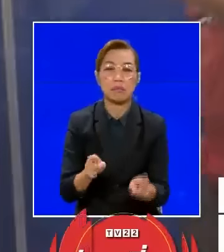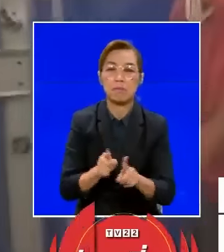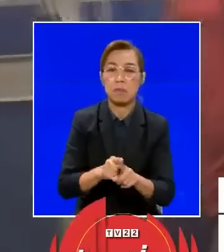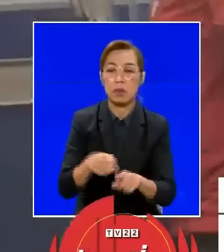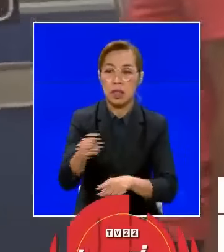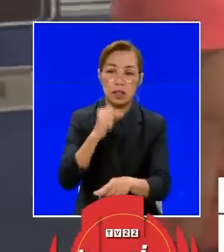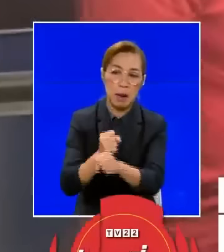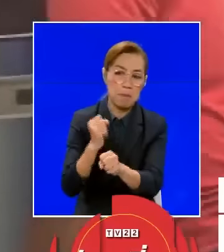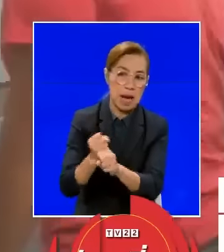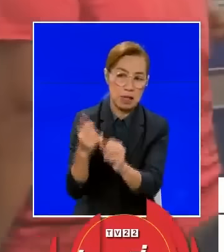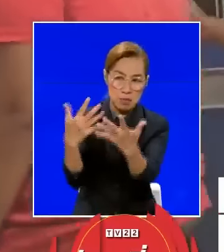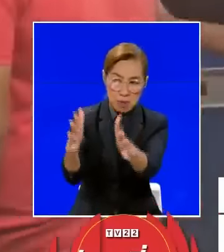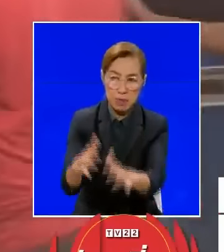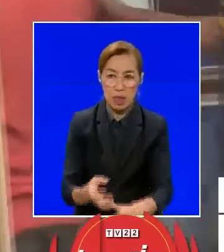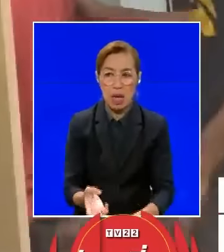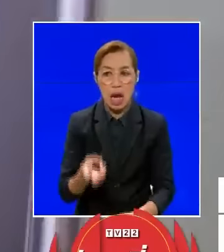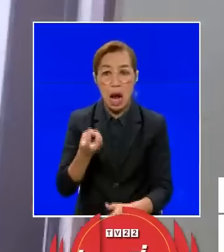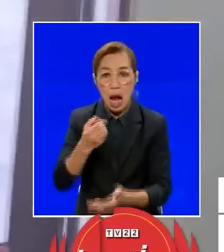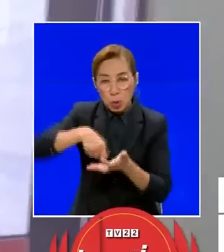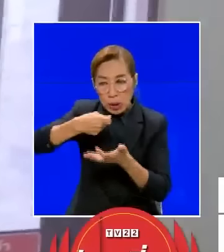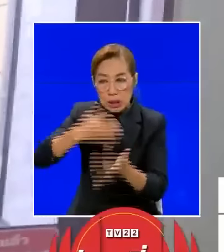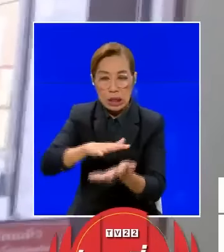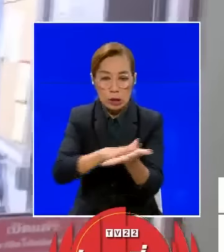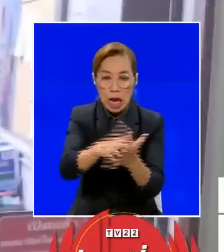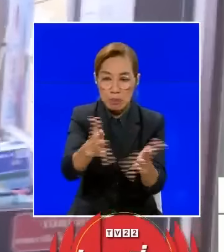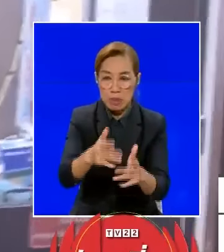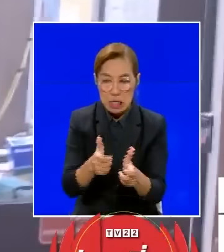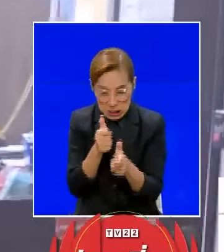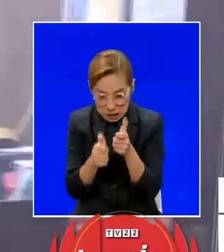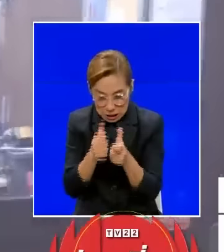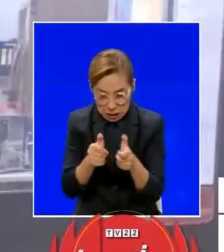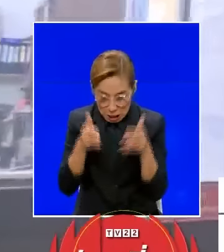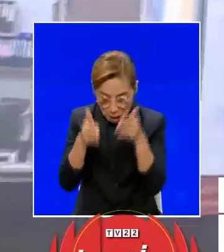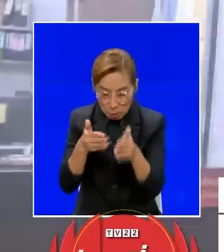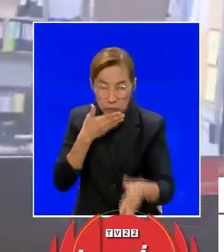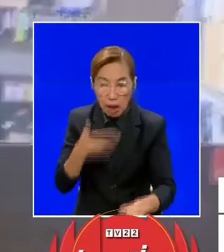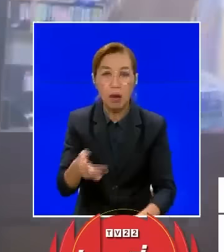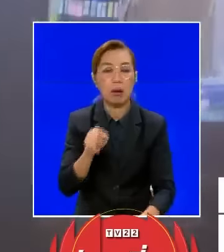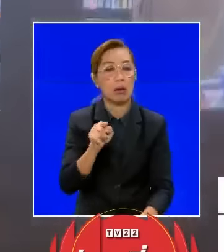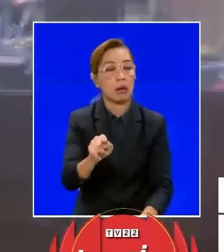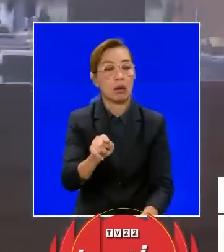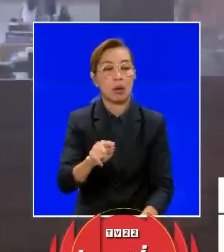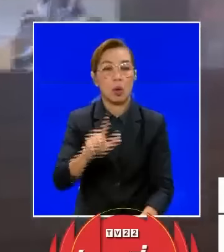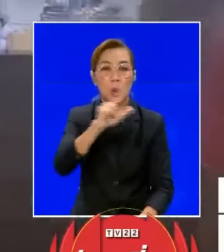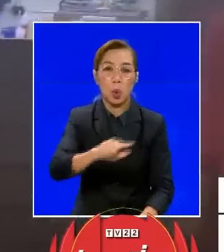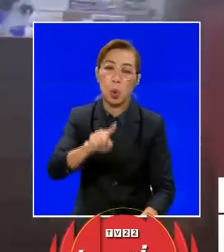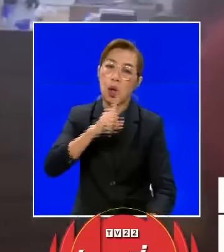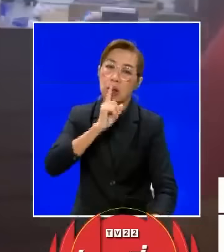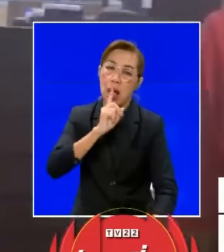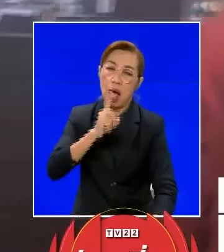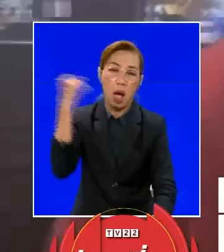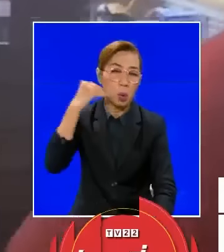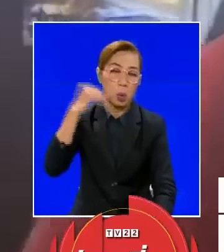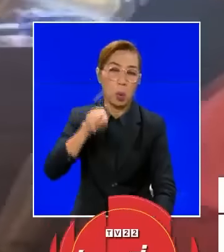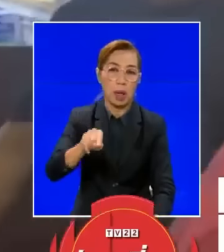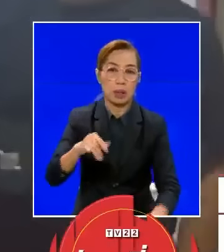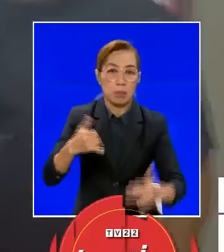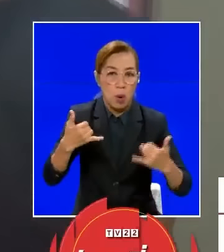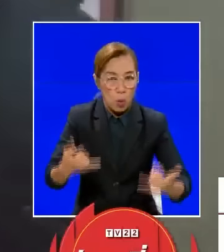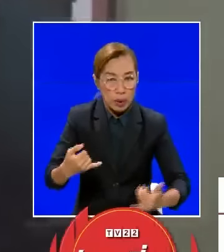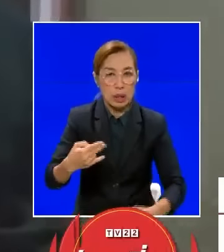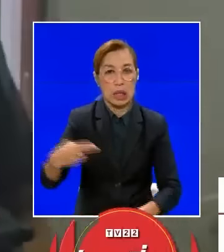ำกินข้าวไม่ล้างจานเอาแต่เล่นเกมผู้ก่อเหตุก็ด่าแบบนี้ถูกด่าแบบนี้เรื่อยมาเลยค่ะจนกระทั่งวันนี้มีปากมีเสียง